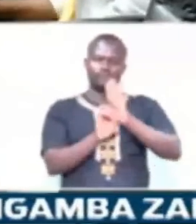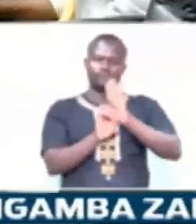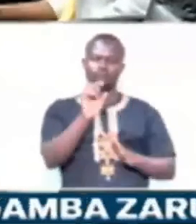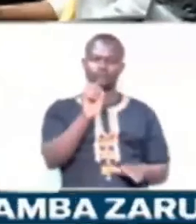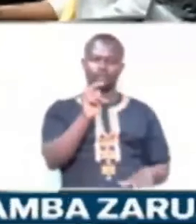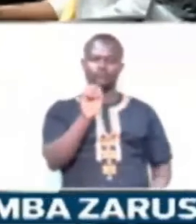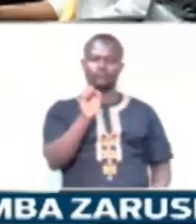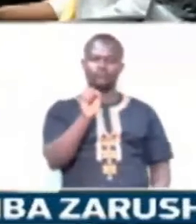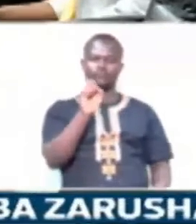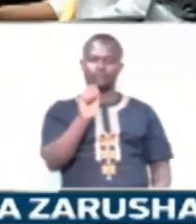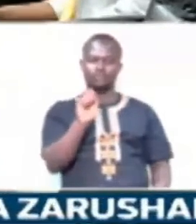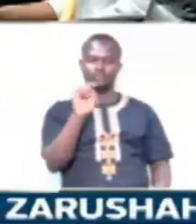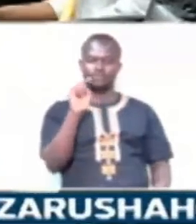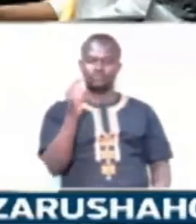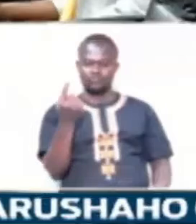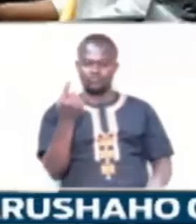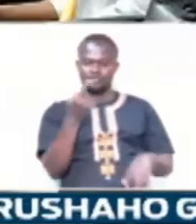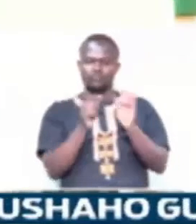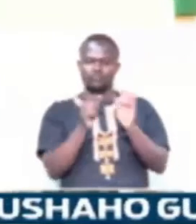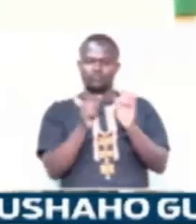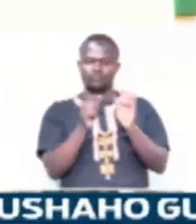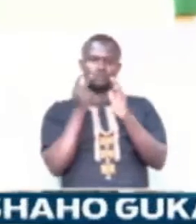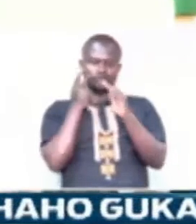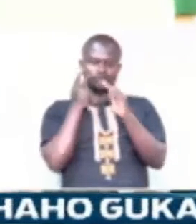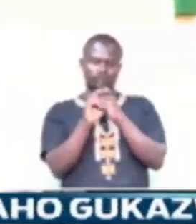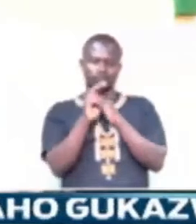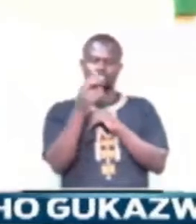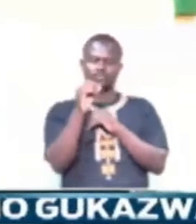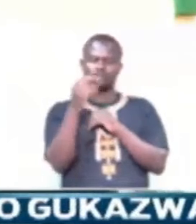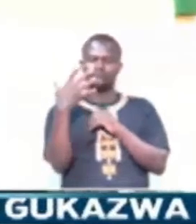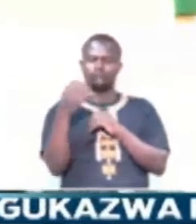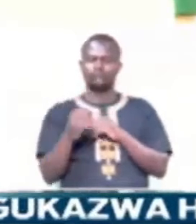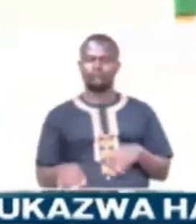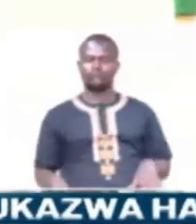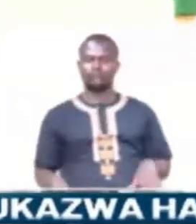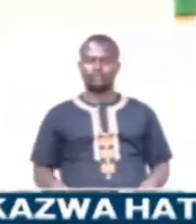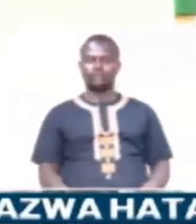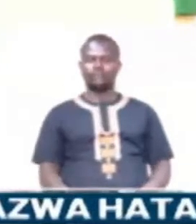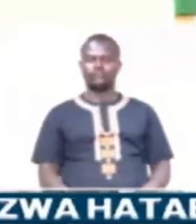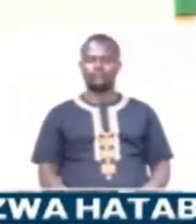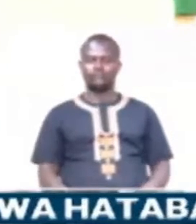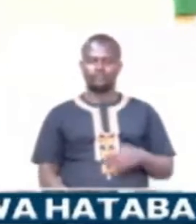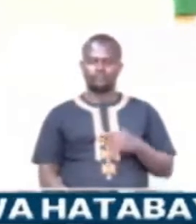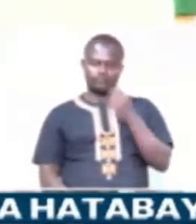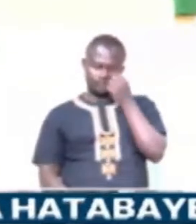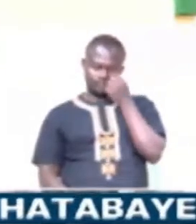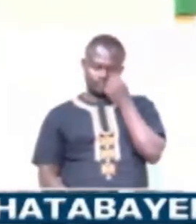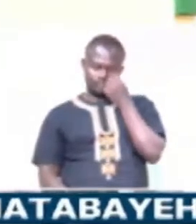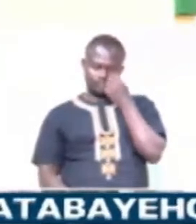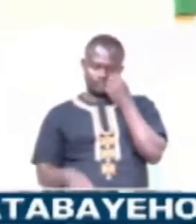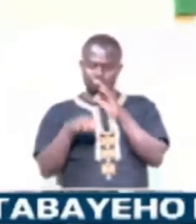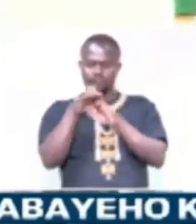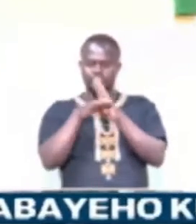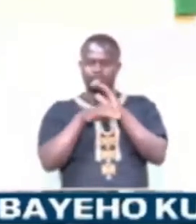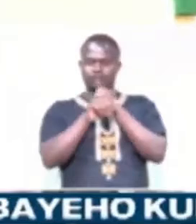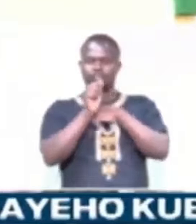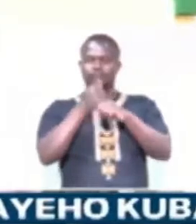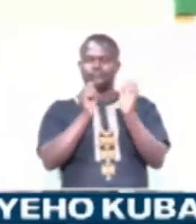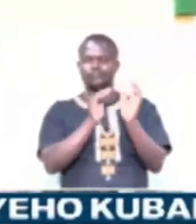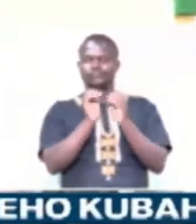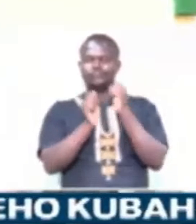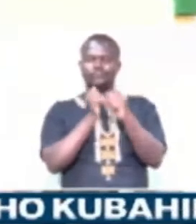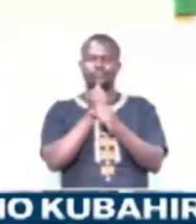NST1 ndetse n'icyerekezo 2050. Gahunda y'ibikorwa biteganyijwe mu ngengo y'imari y'umwaka